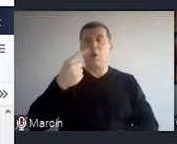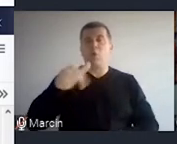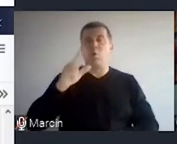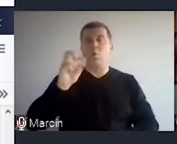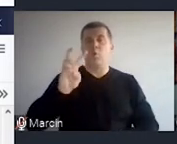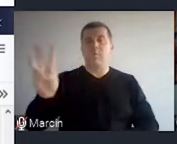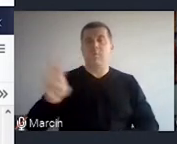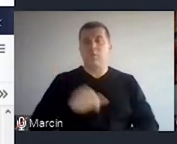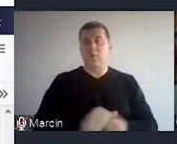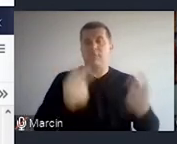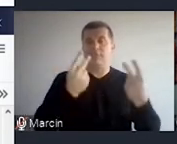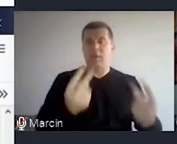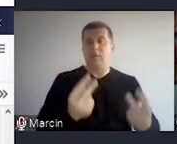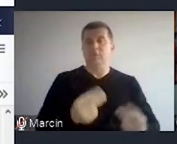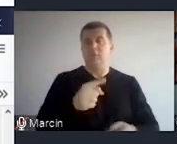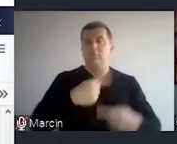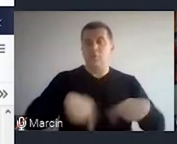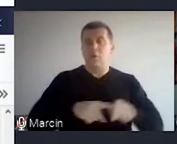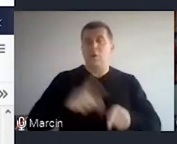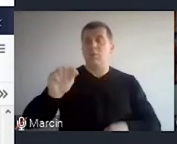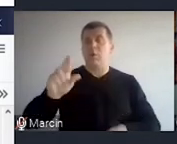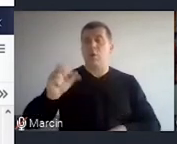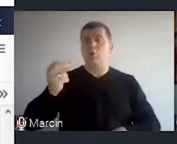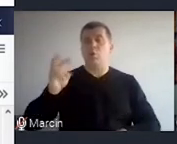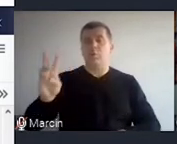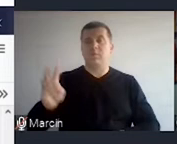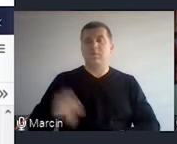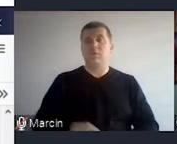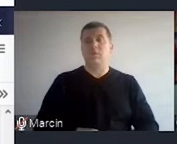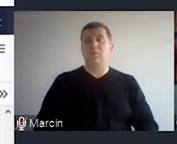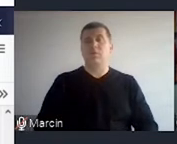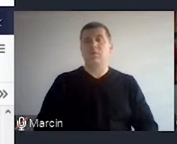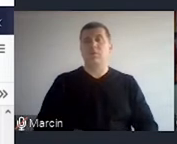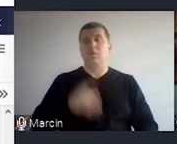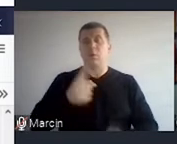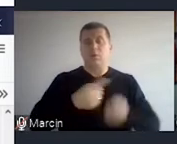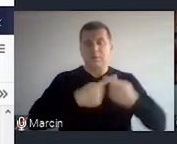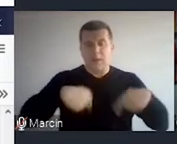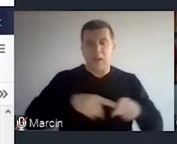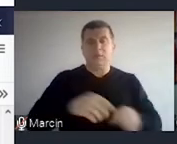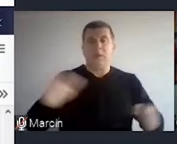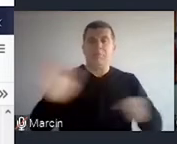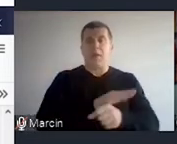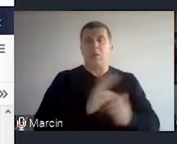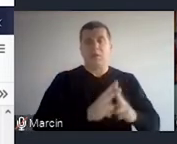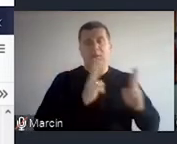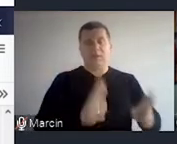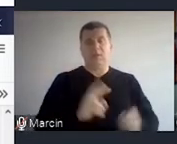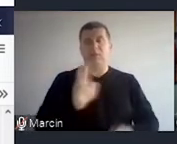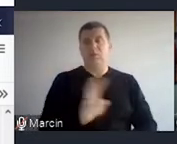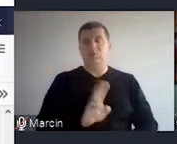ważniejsze, ponieważ wykonanie produktów to zrealizowanie pełnego zakresu